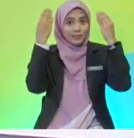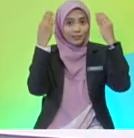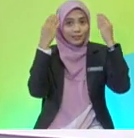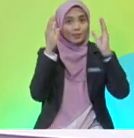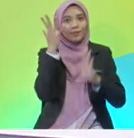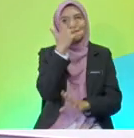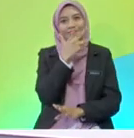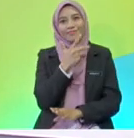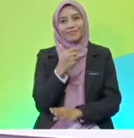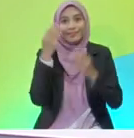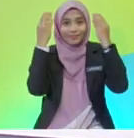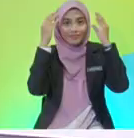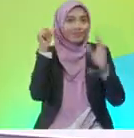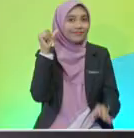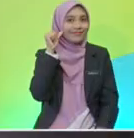yang